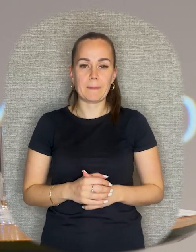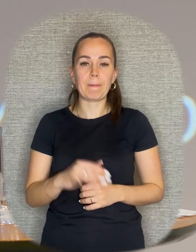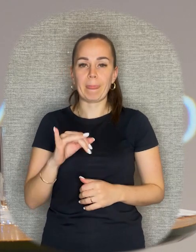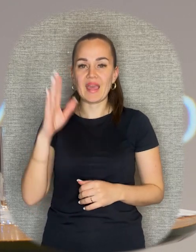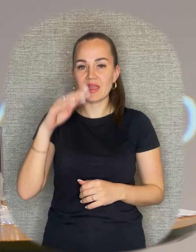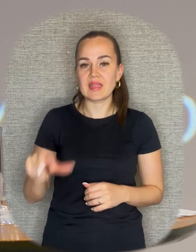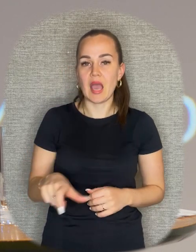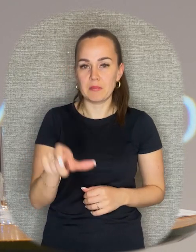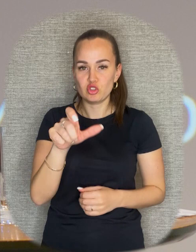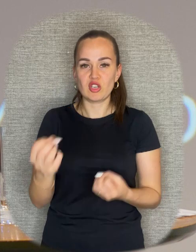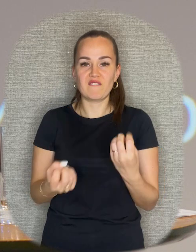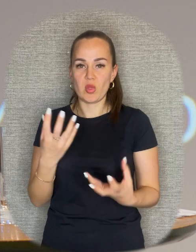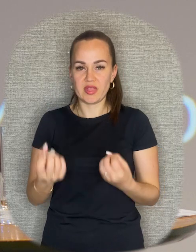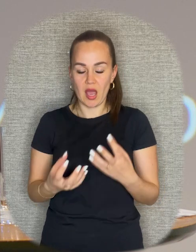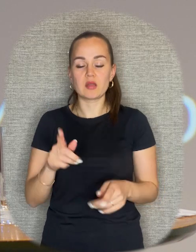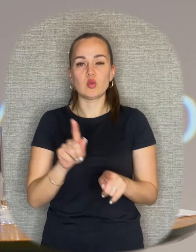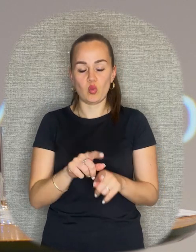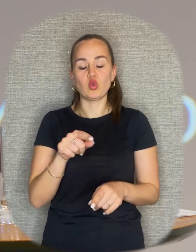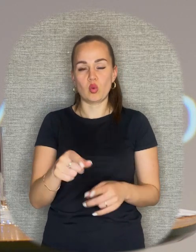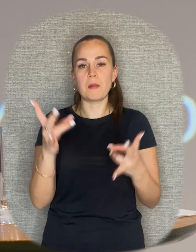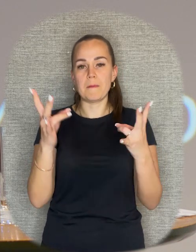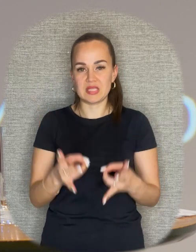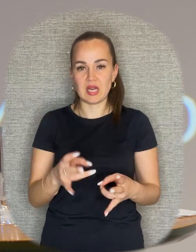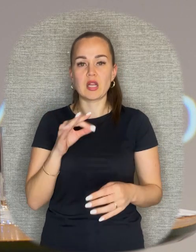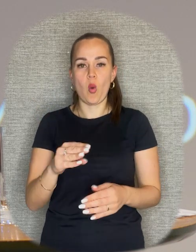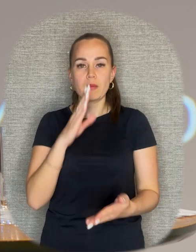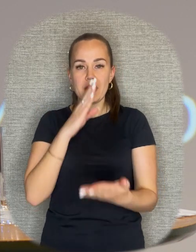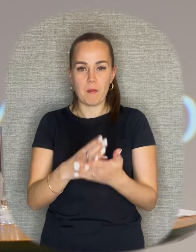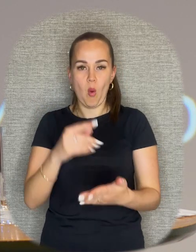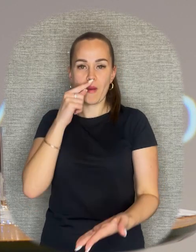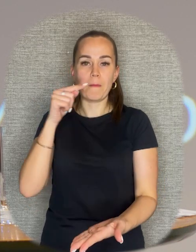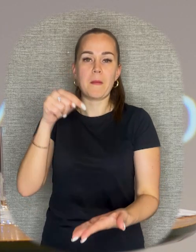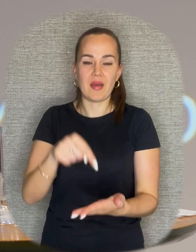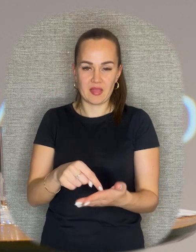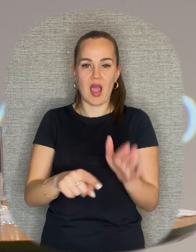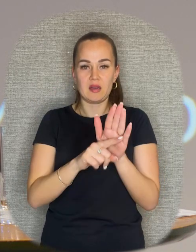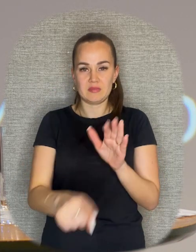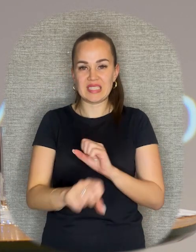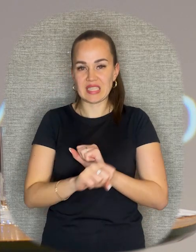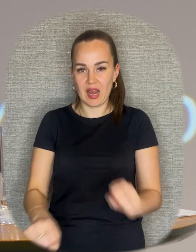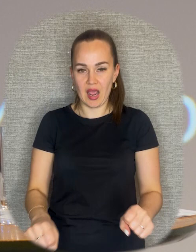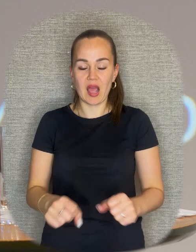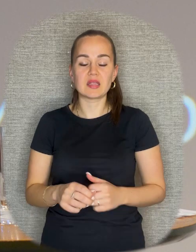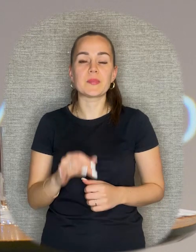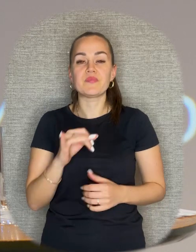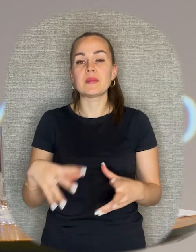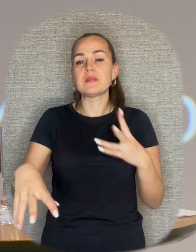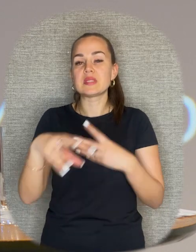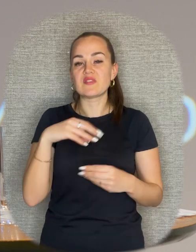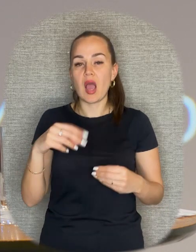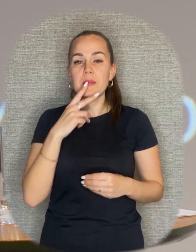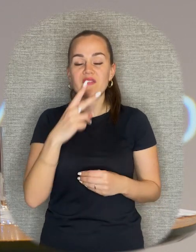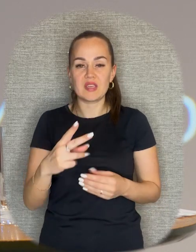68 на углу Невского проспекта и Набережный Фонтанки который также пострадал В сорок первом году от прямого попадания